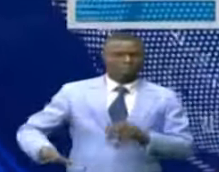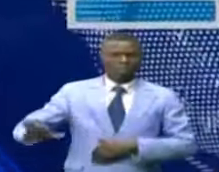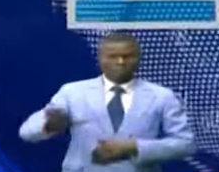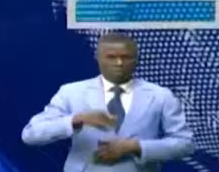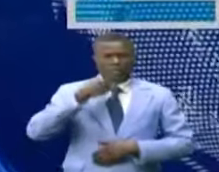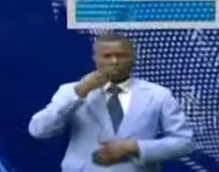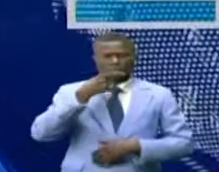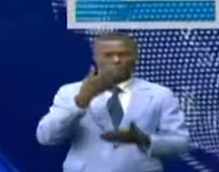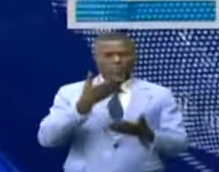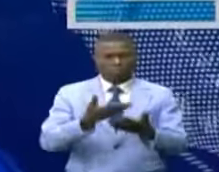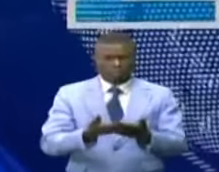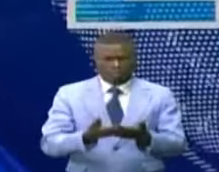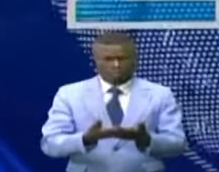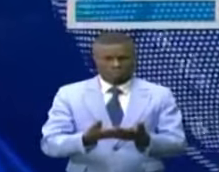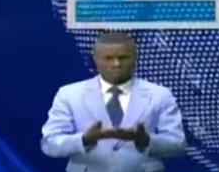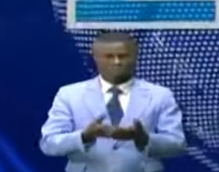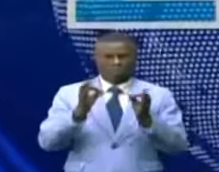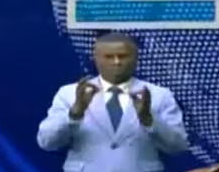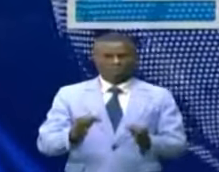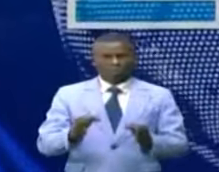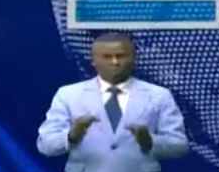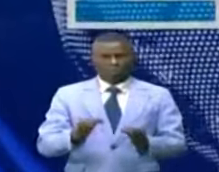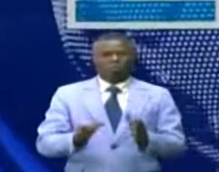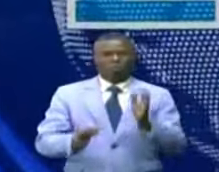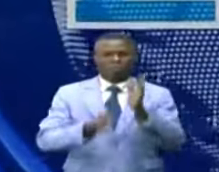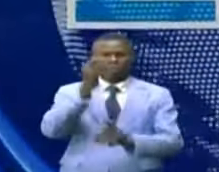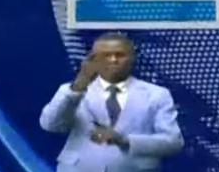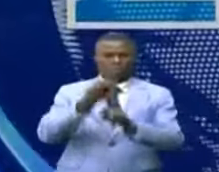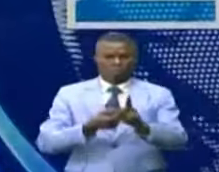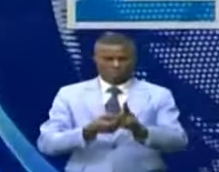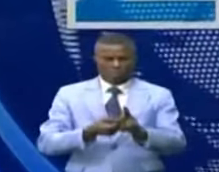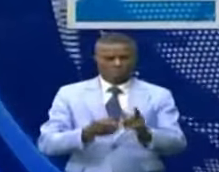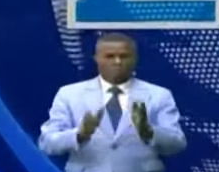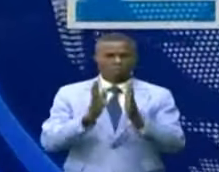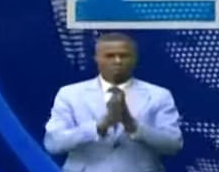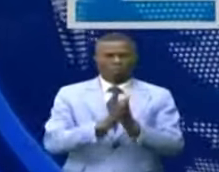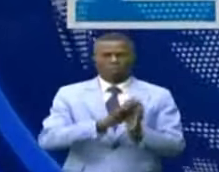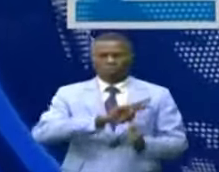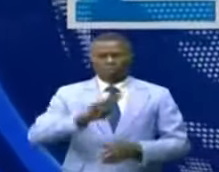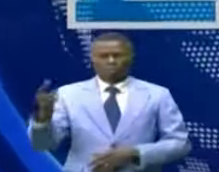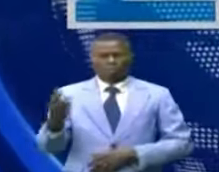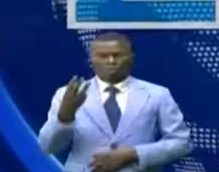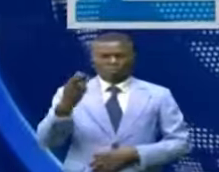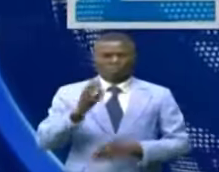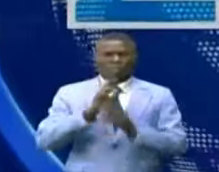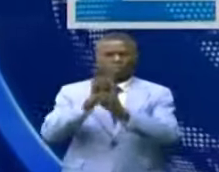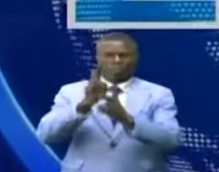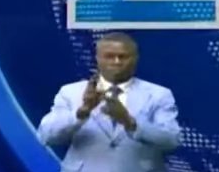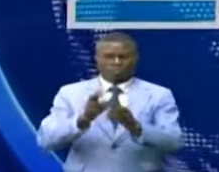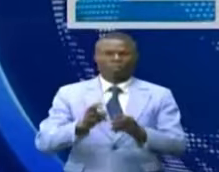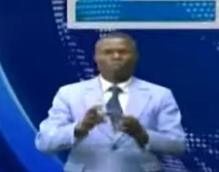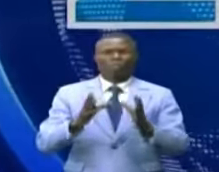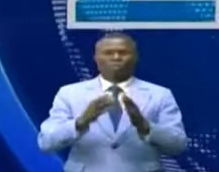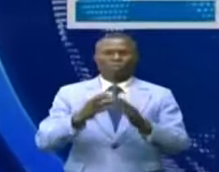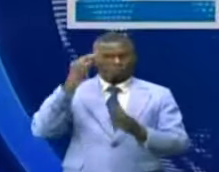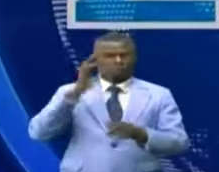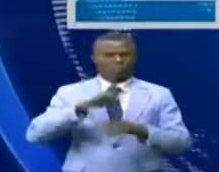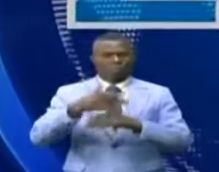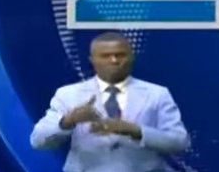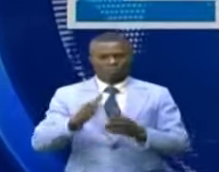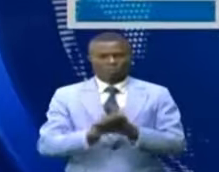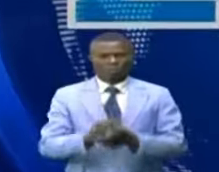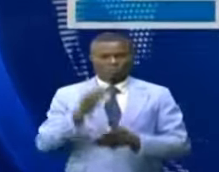été passées au peigne fin ce vendredi 13 octobre 2023. Le compte rendu tout à l'heure après ce journal avec le ministre